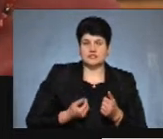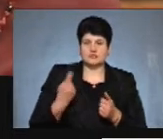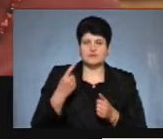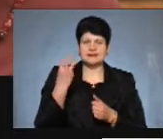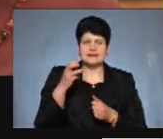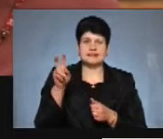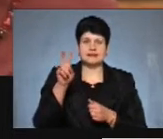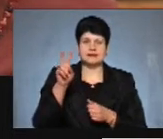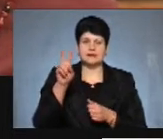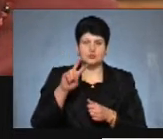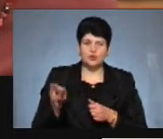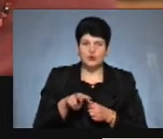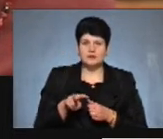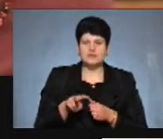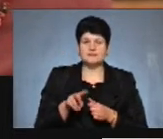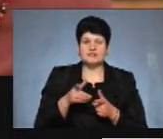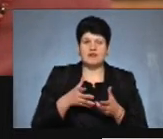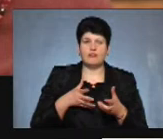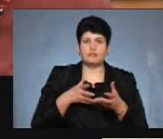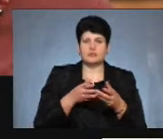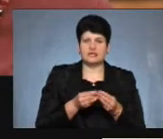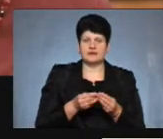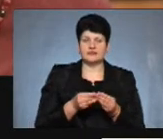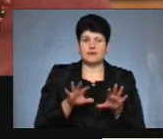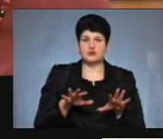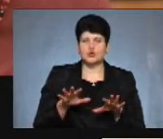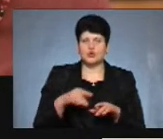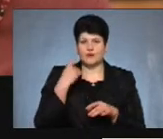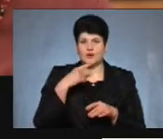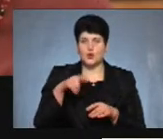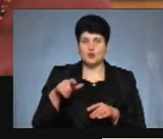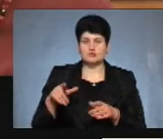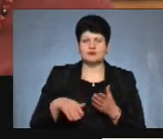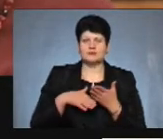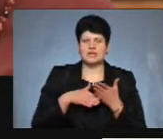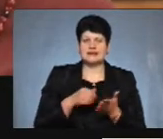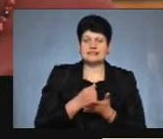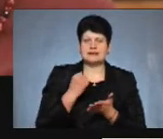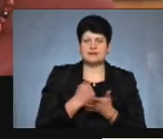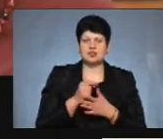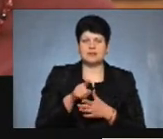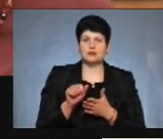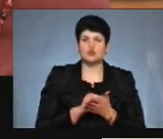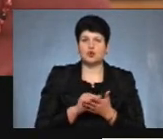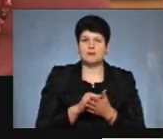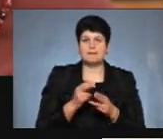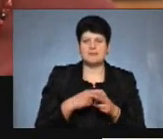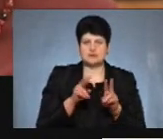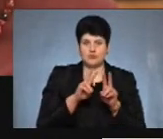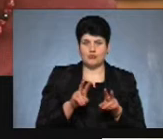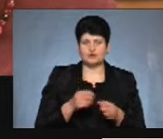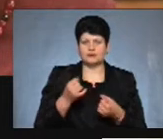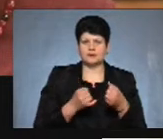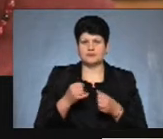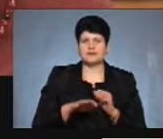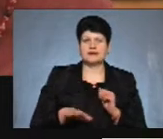США за вплив на посадових осіб Тернопільської митниці ДФС щодо сприяння у затвердженні ними документів без огляду автомобіля на